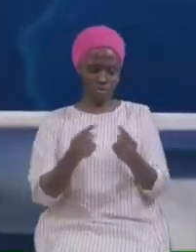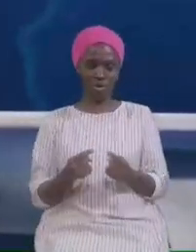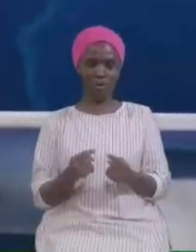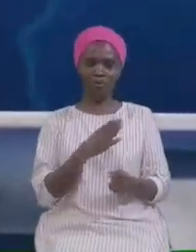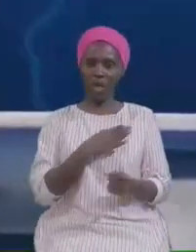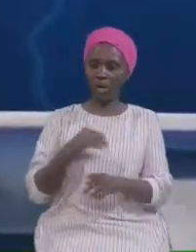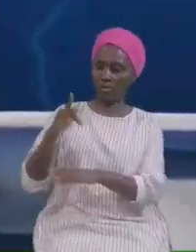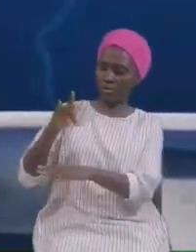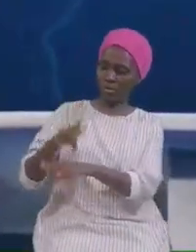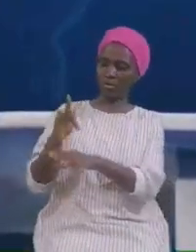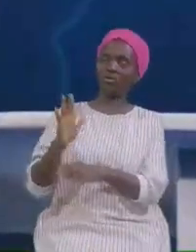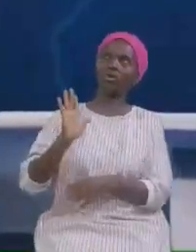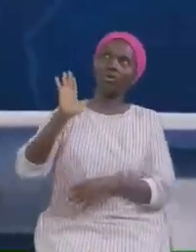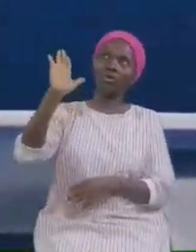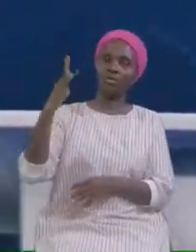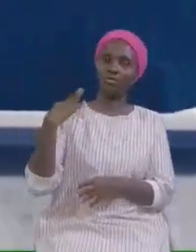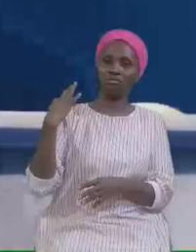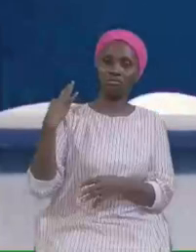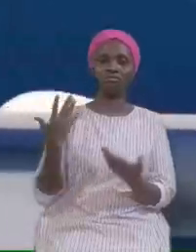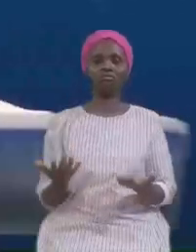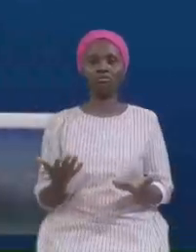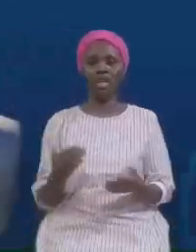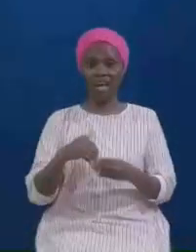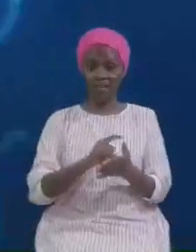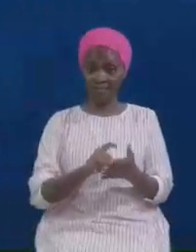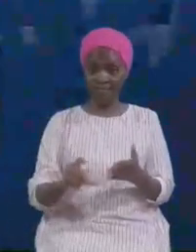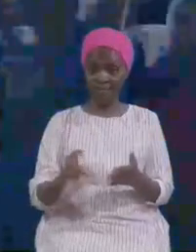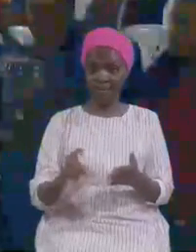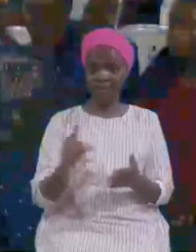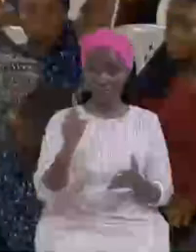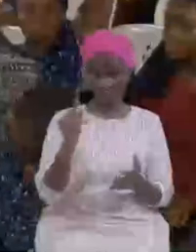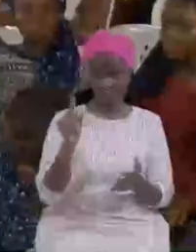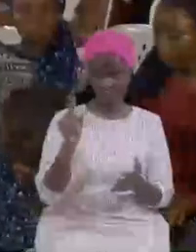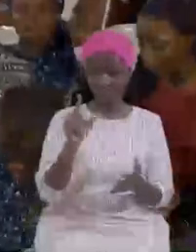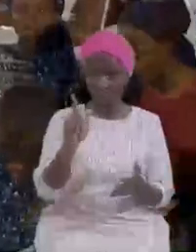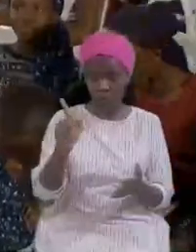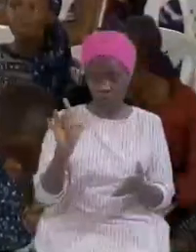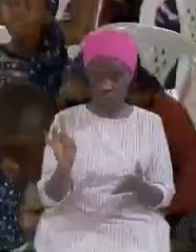et toucha, pas derrière, toucha son vêtement. Verset 28.